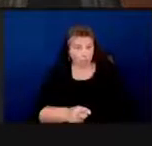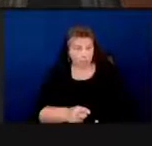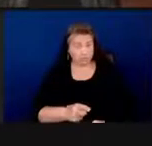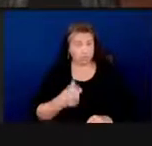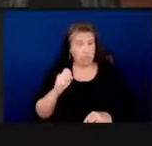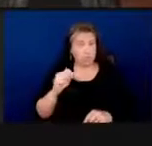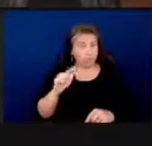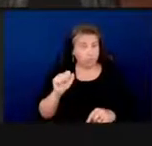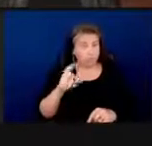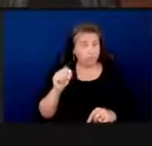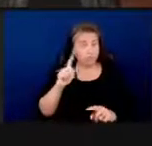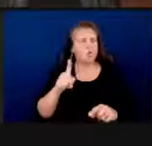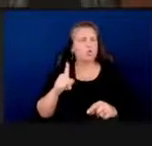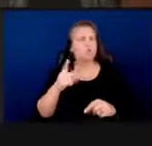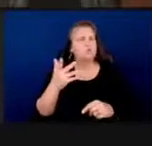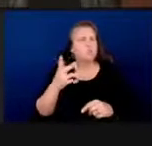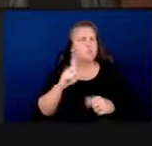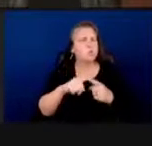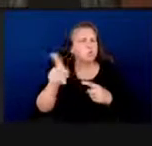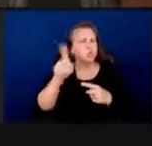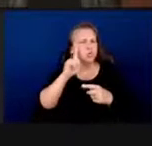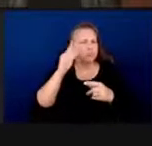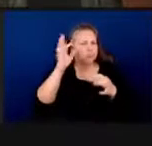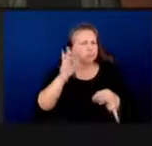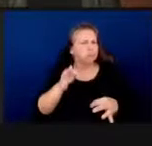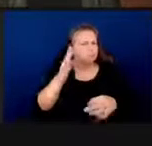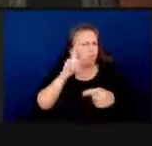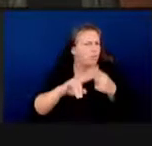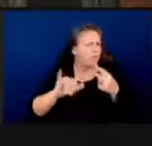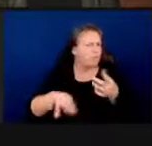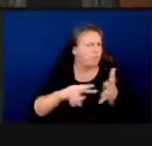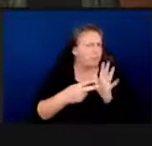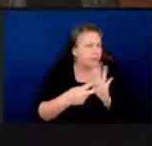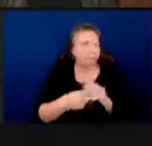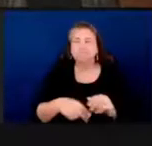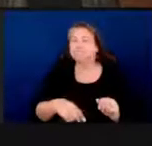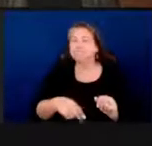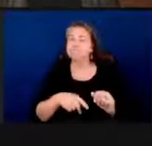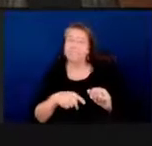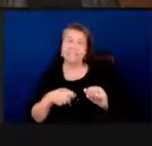Na je, nina swali, tutaweza kuona